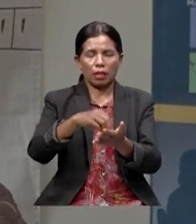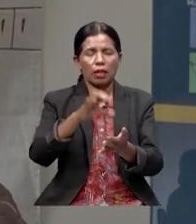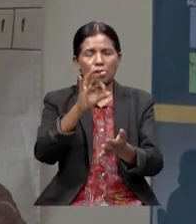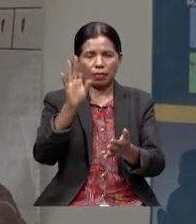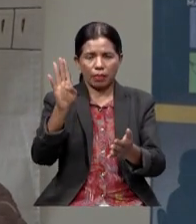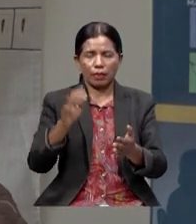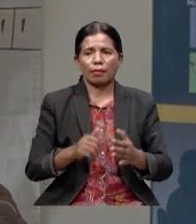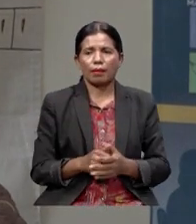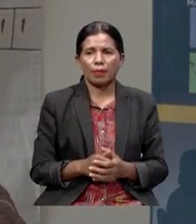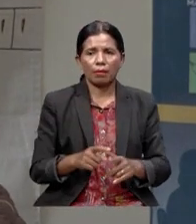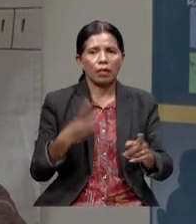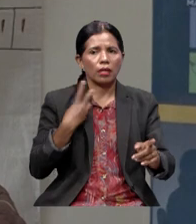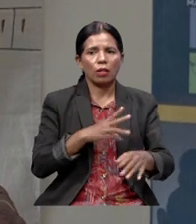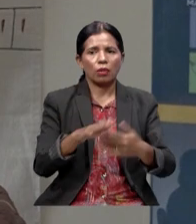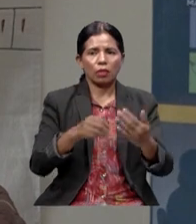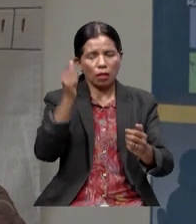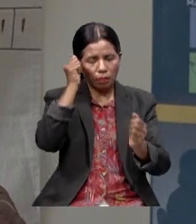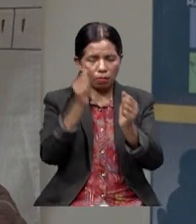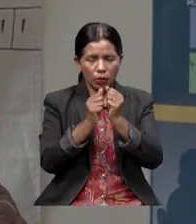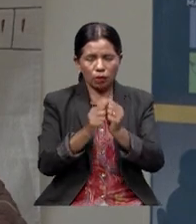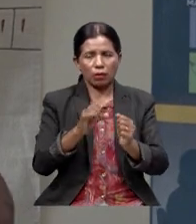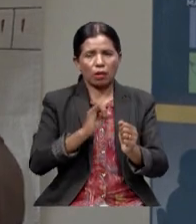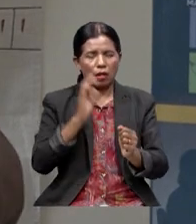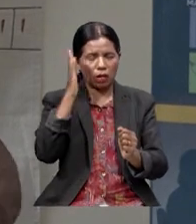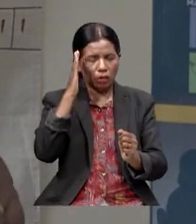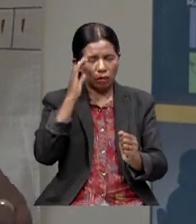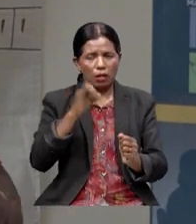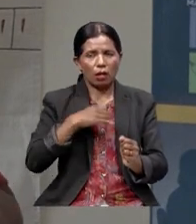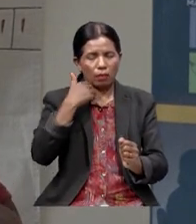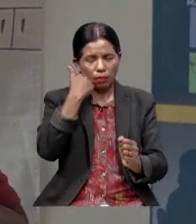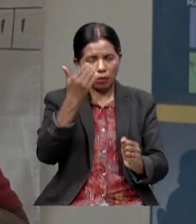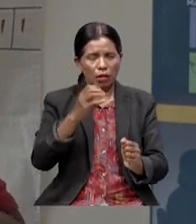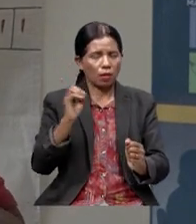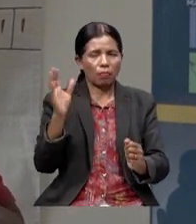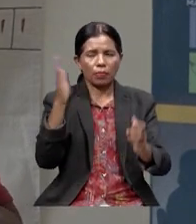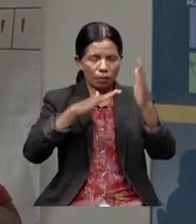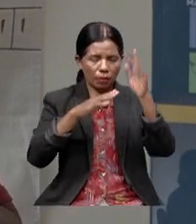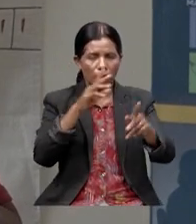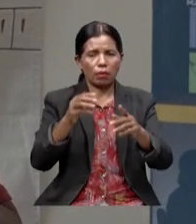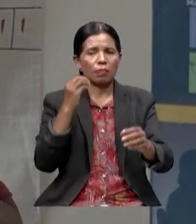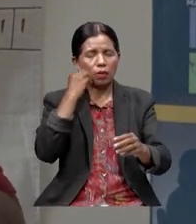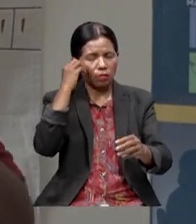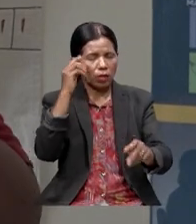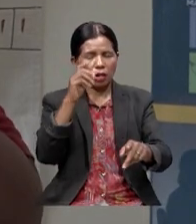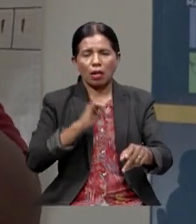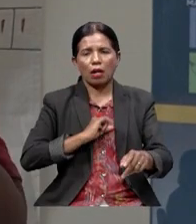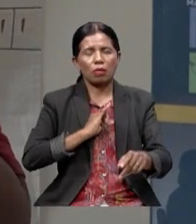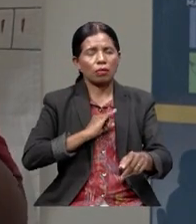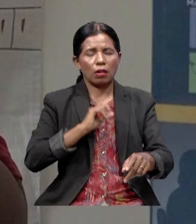social. Mai ita otu hamutu kanoi ne hau moe. Hau ne problema uma lara hau logo sema tu aten. Hau tenk